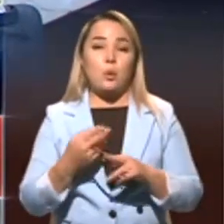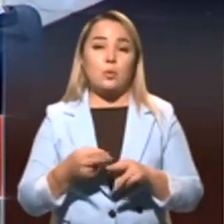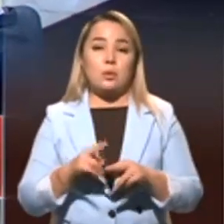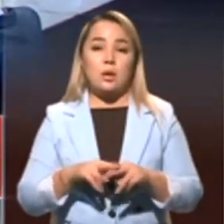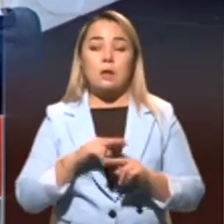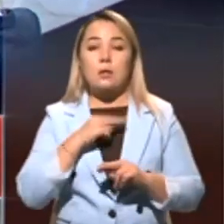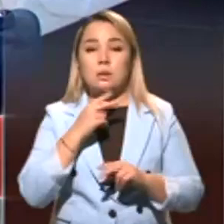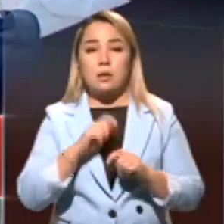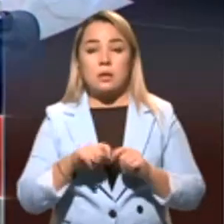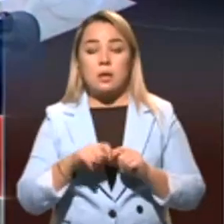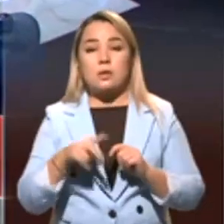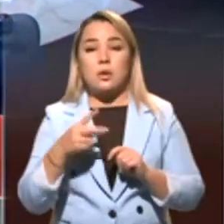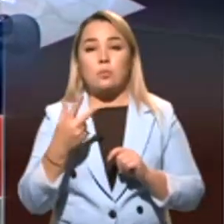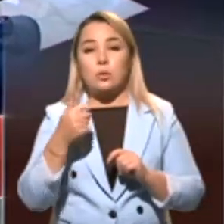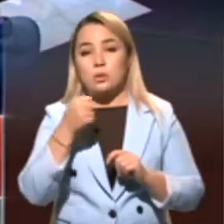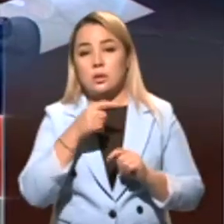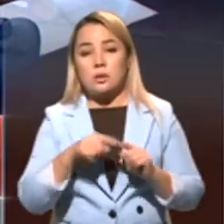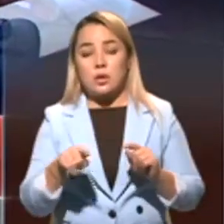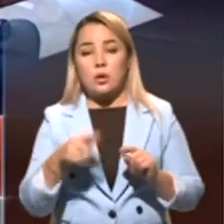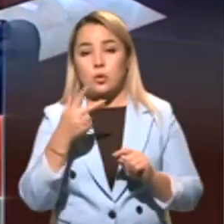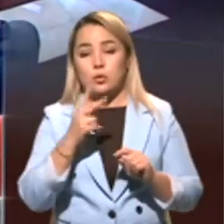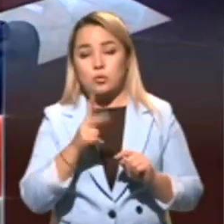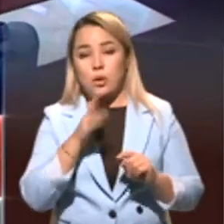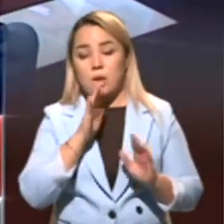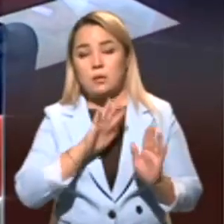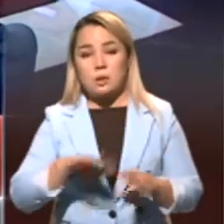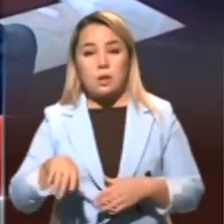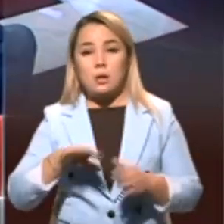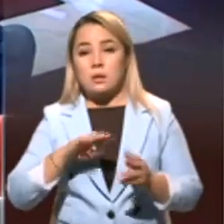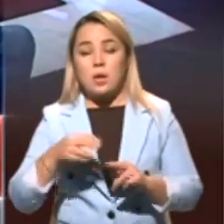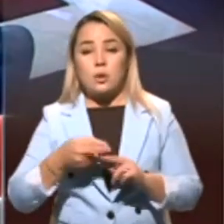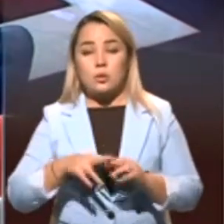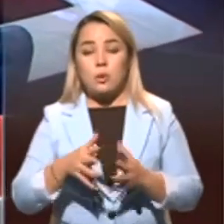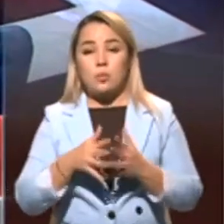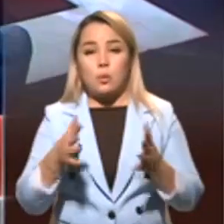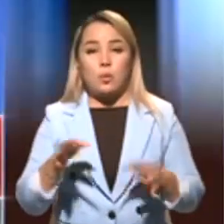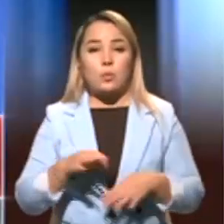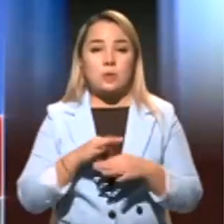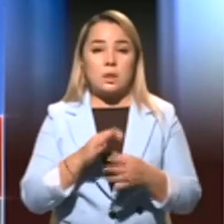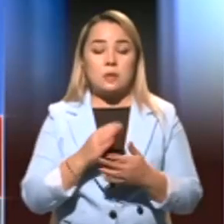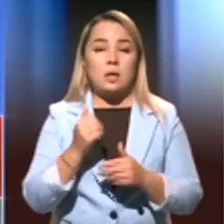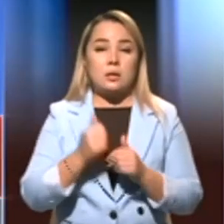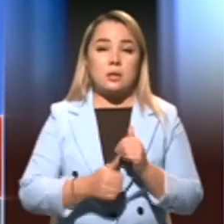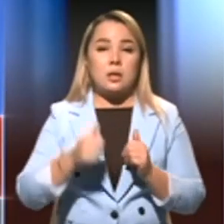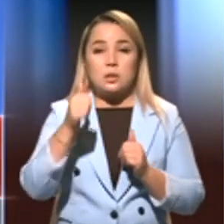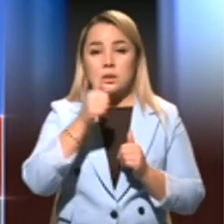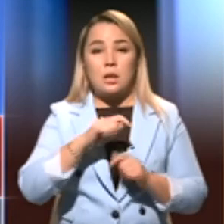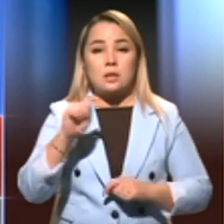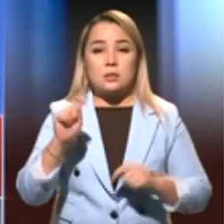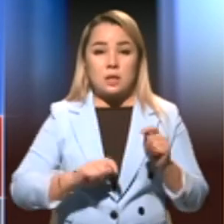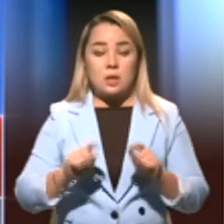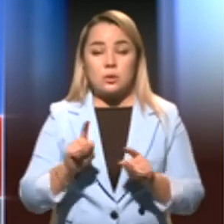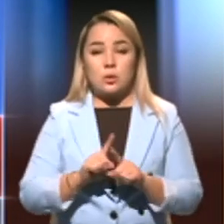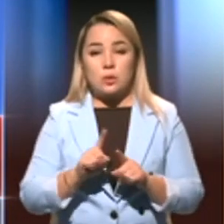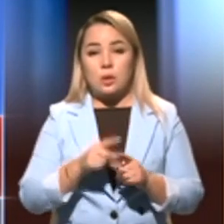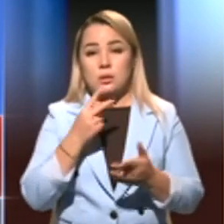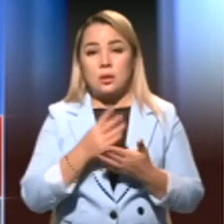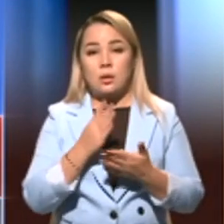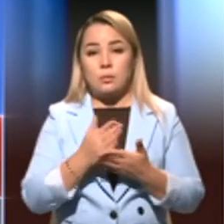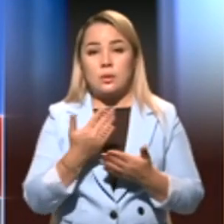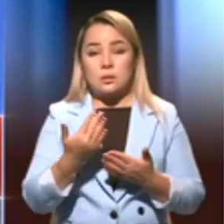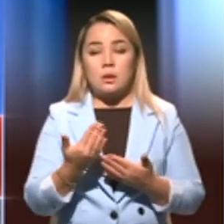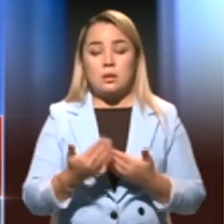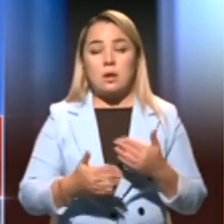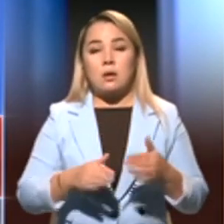қарап отырсаңыздар 2003-тен бері 3 жыл сайын өтіп келе жатыр. Бұл көптеп өтуі жылдан жылға әрбір съез сайын бұл